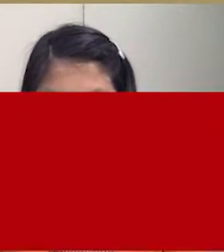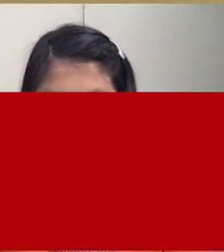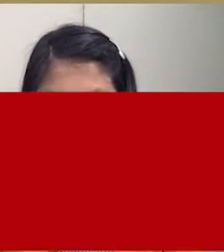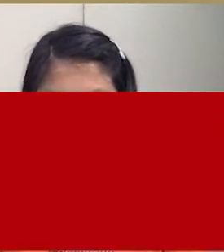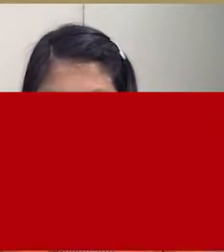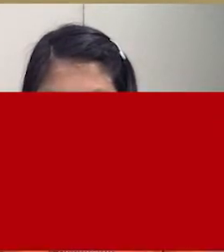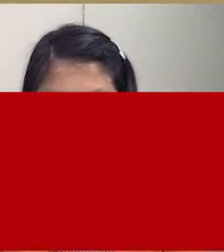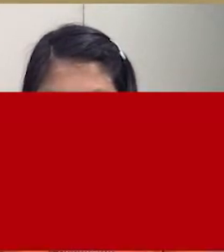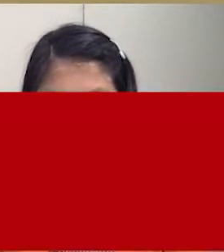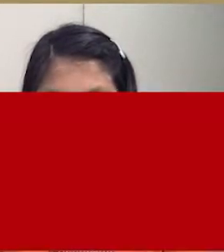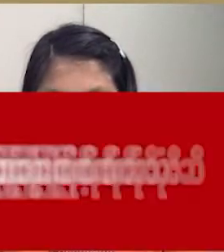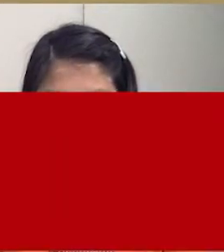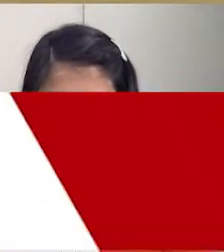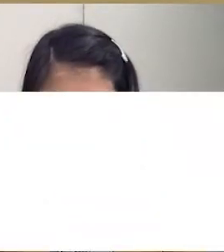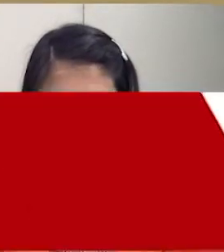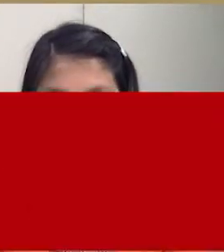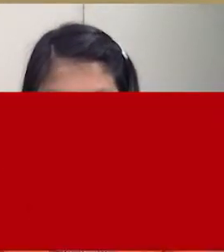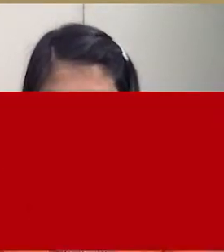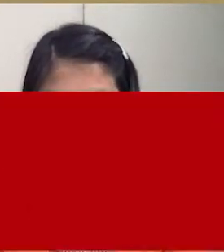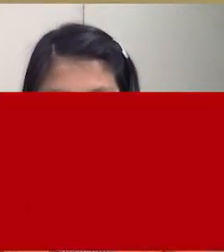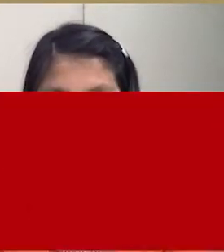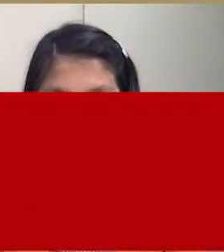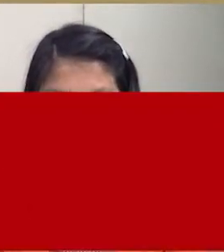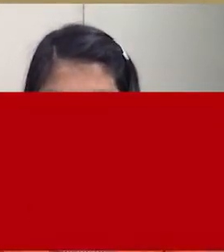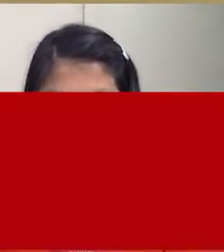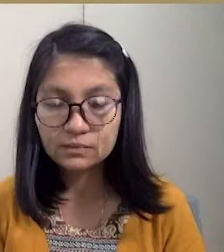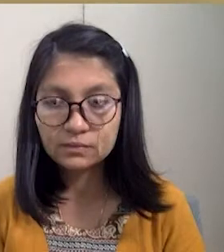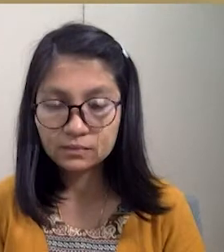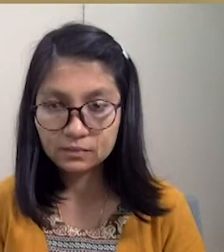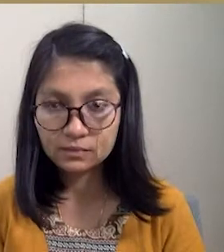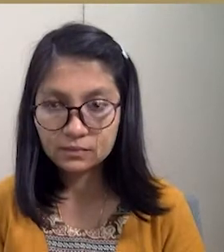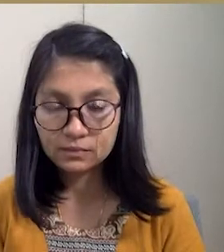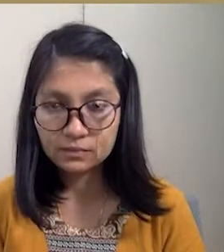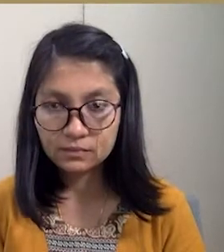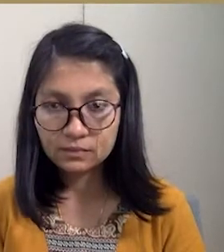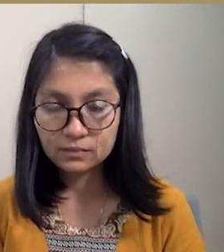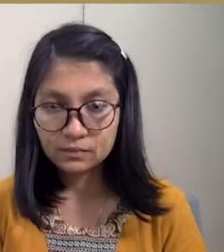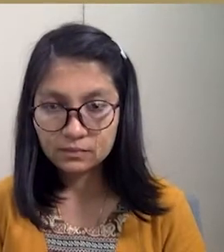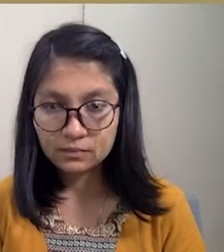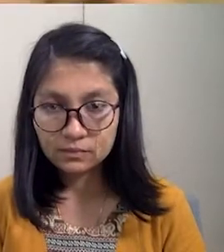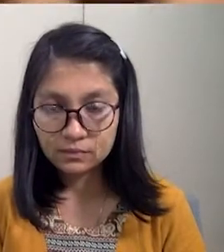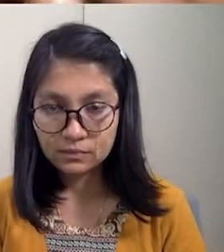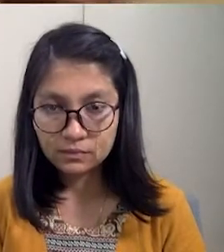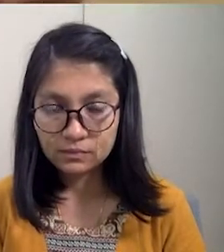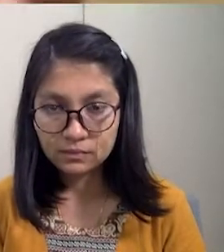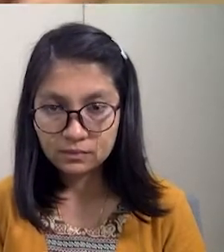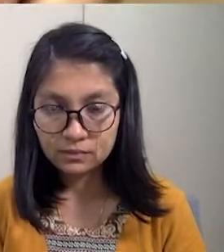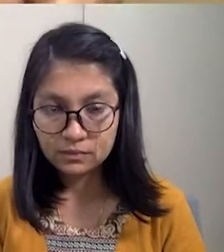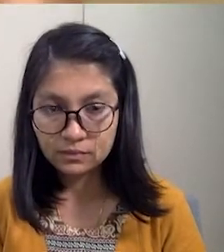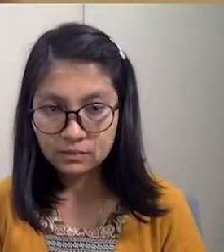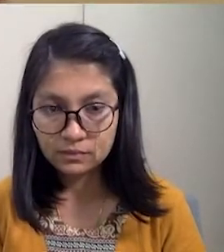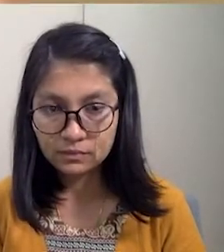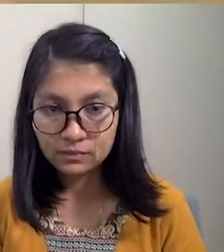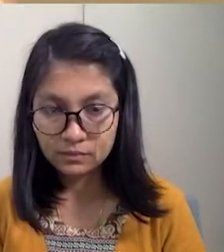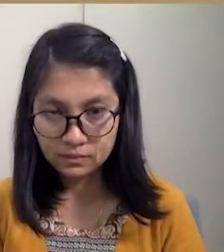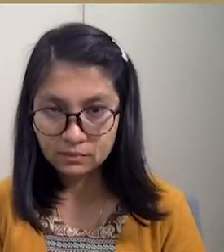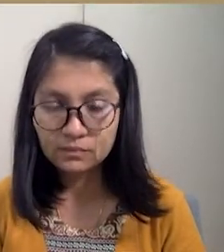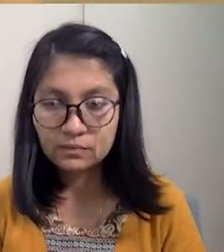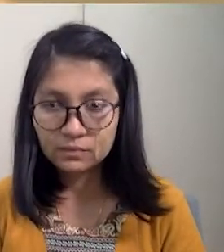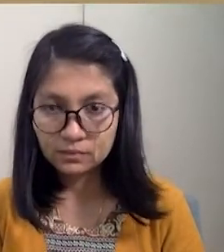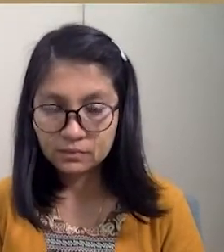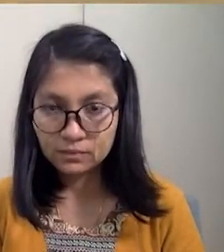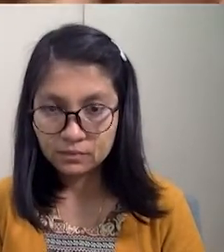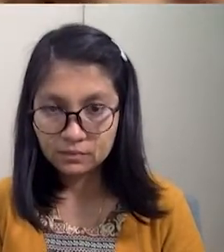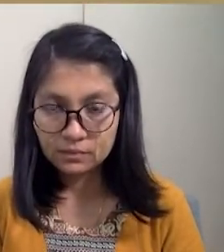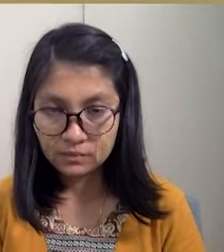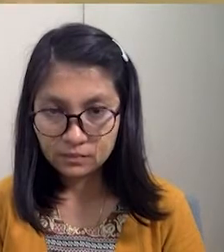တယ်ဒီကျွန်တော်တို့ခရိုင်ရုံးမှာတွားပြီးတော့ခွင့်ပြုချက်ယူရတယ်ခရိုင်ရုံးမှာတွားပြီးခွင့်ပြုချက်ယူပြီးတဲ့အခါကျရင်ဒါ ယောဂထိန်းချုပ်ကာကွယ်